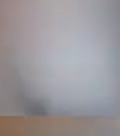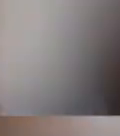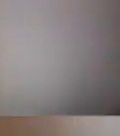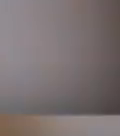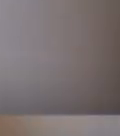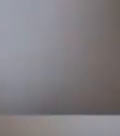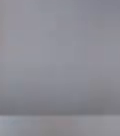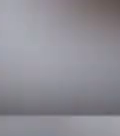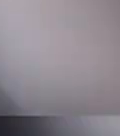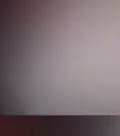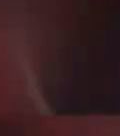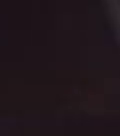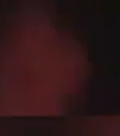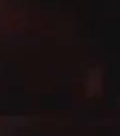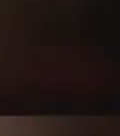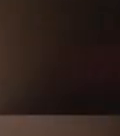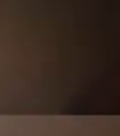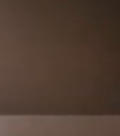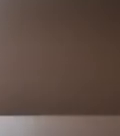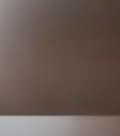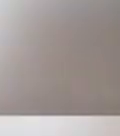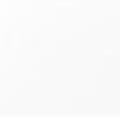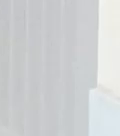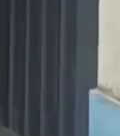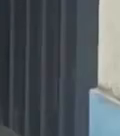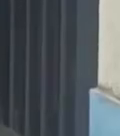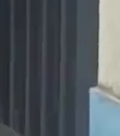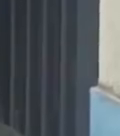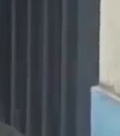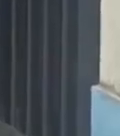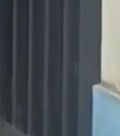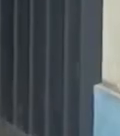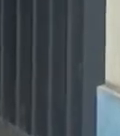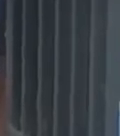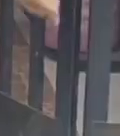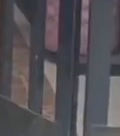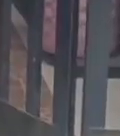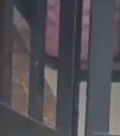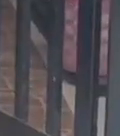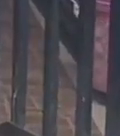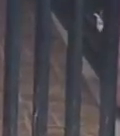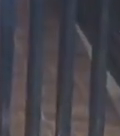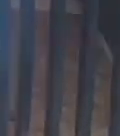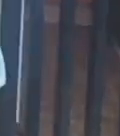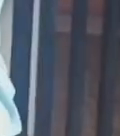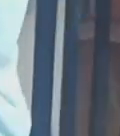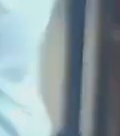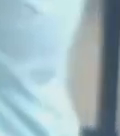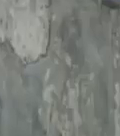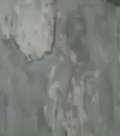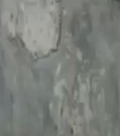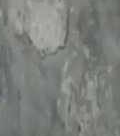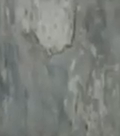tahun ini menjadi korban aksi main hakim sendiri temannya. Peristiwa berawal saat korban berada di rumah temannya di Jalan Pipit, Kecamatan Percuma